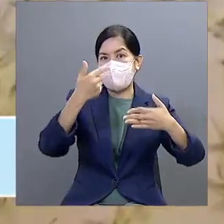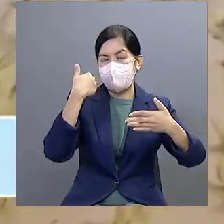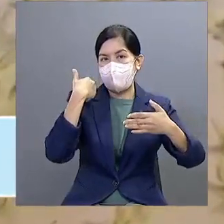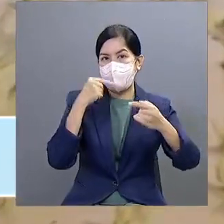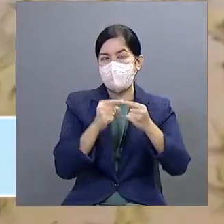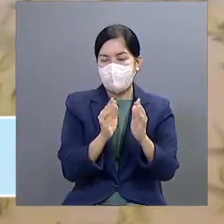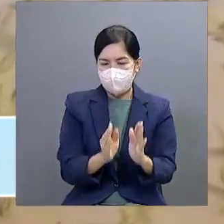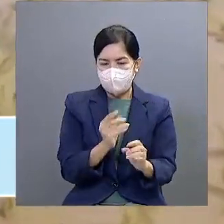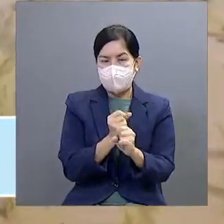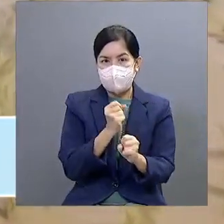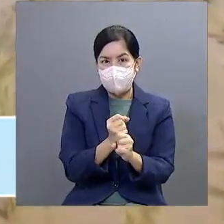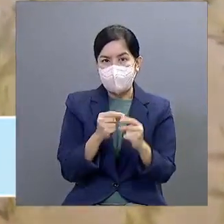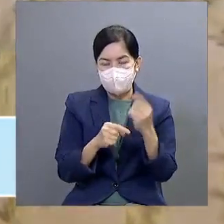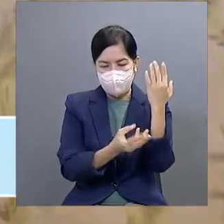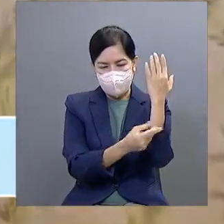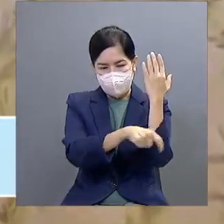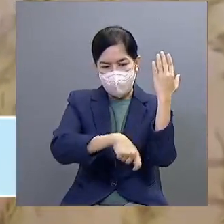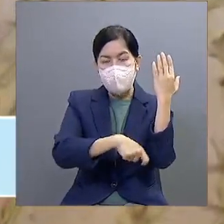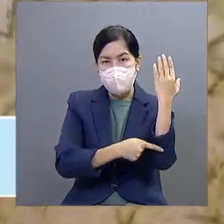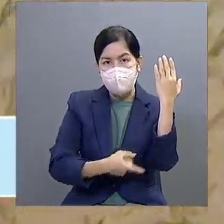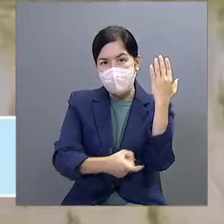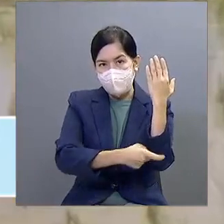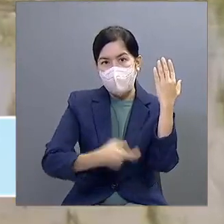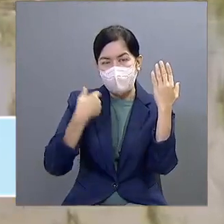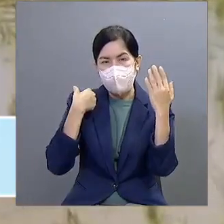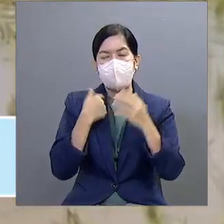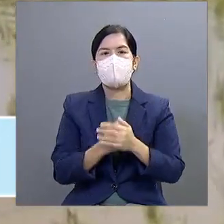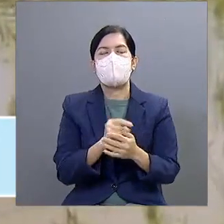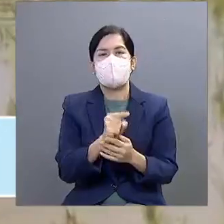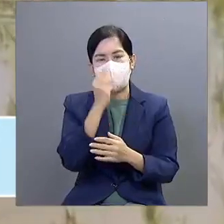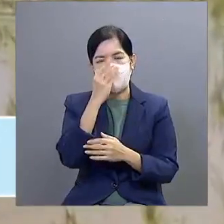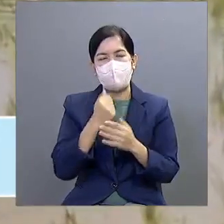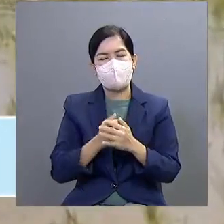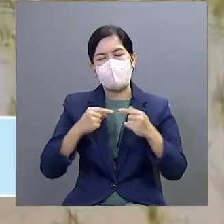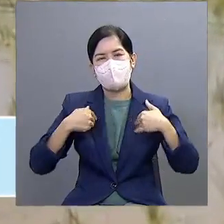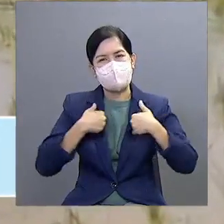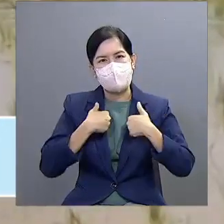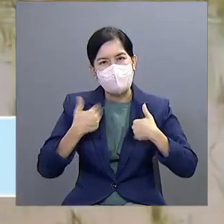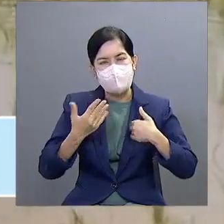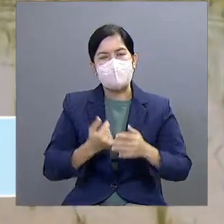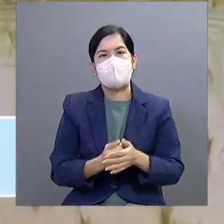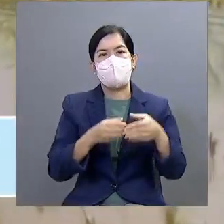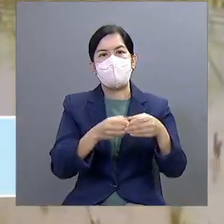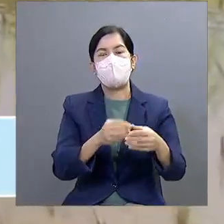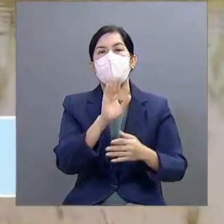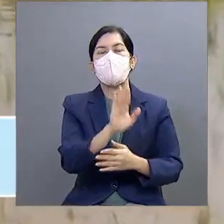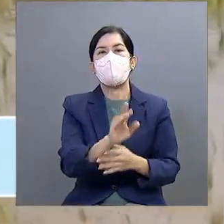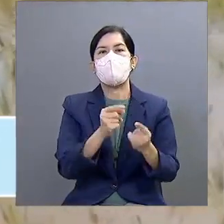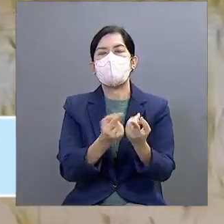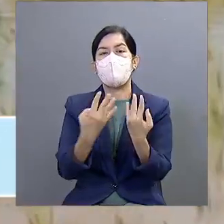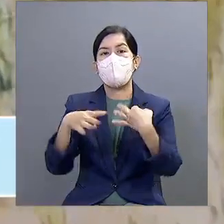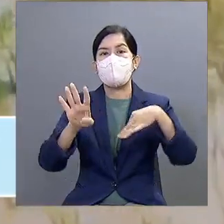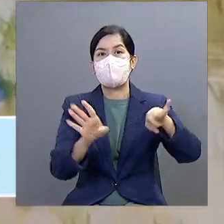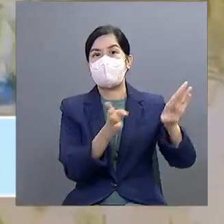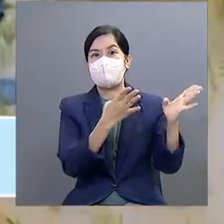ไม่รู้จักเหนื่อยหรือเหนื่อยเพราะว่าเต้นไปดำนาไปก็ไม่แน่ใจเหมือนกันก็คือมีคณะรำโทนเป็นศิลปะอันเก่าแก่ประจำหมู่บ้านบัวชุ